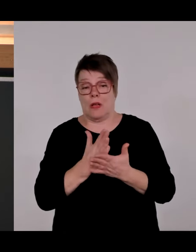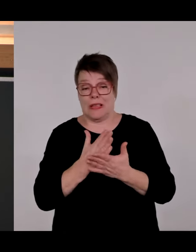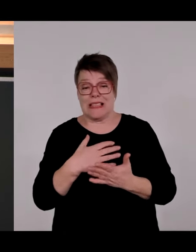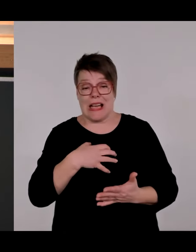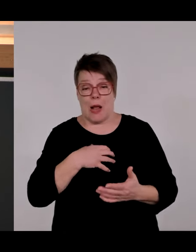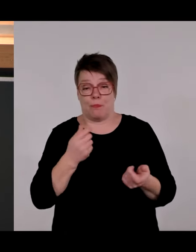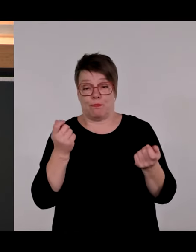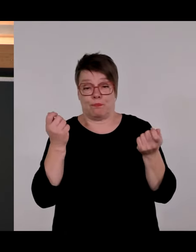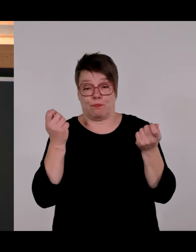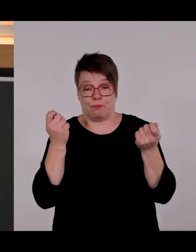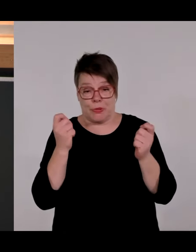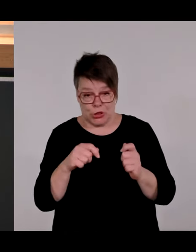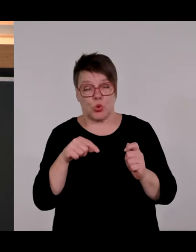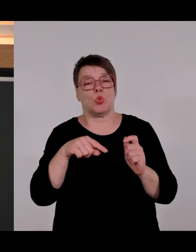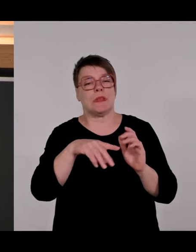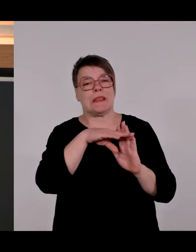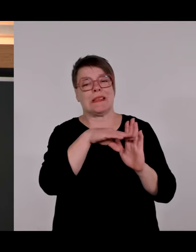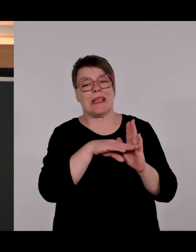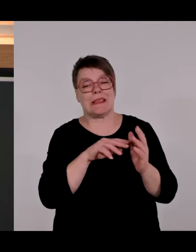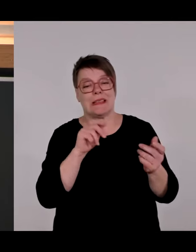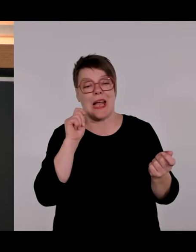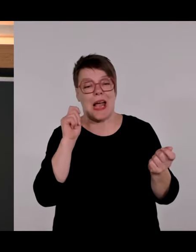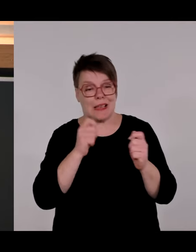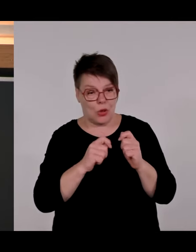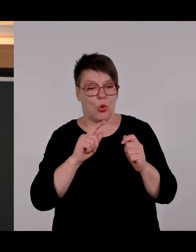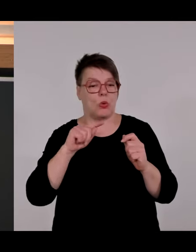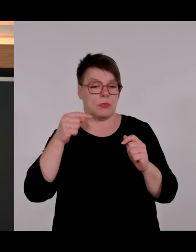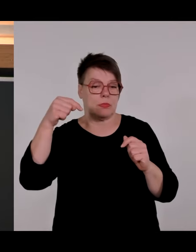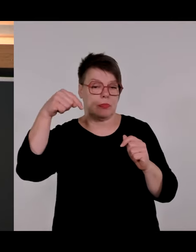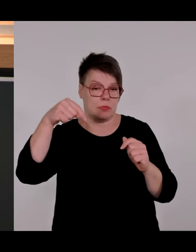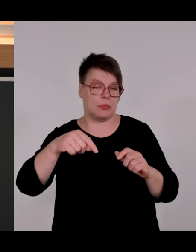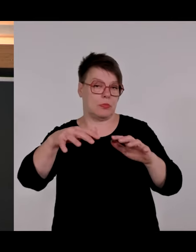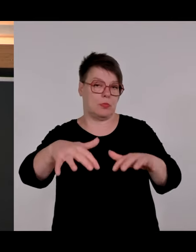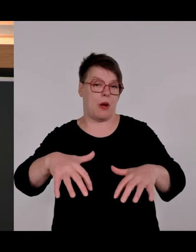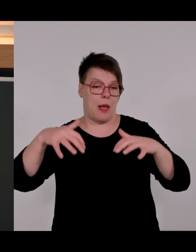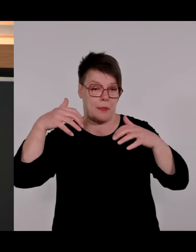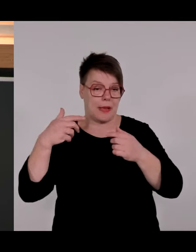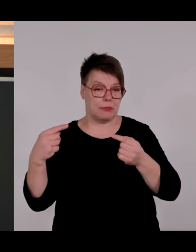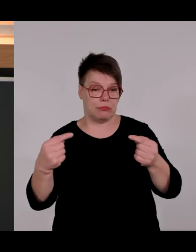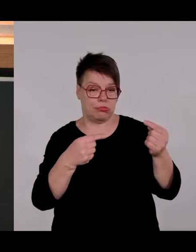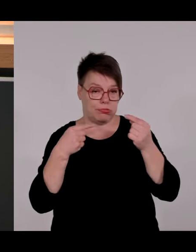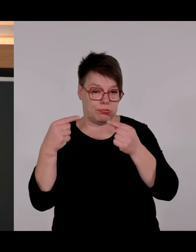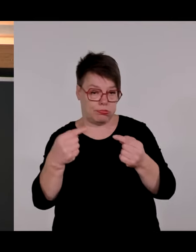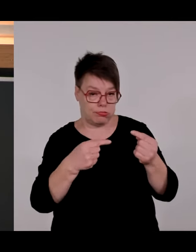und beraten werden. Und ich bitte heute schon um Ihre Unterstützung.